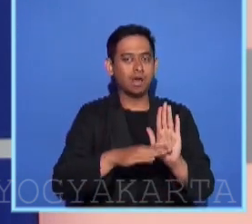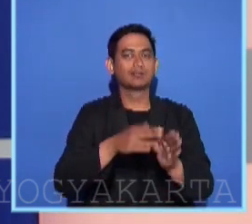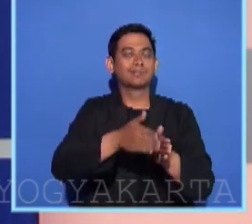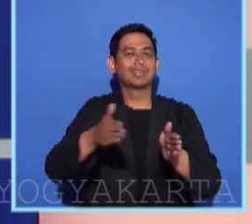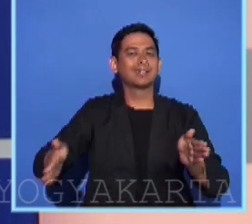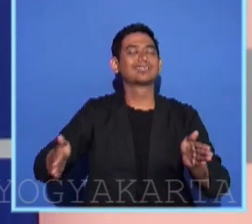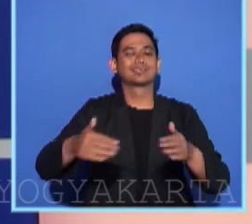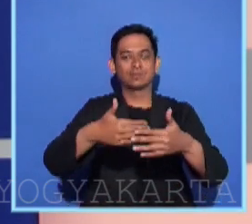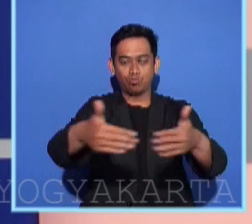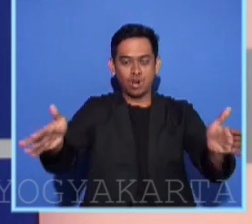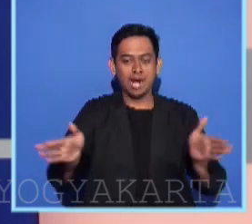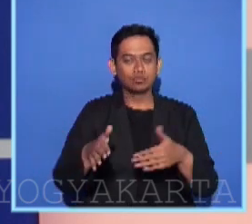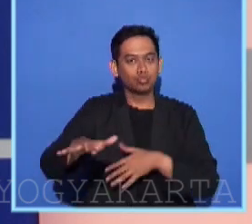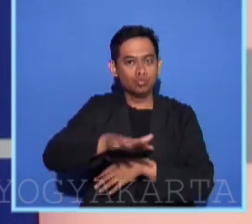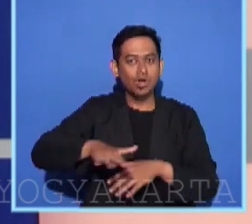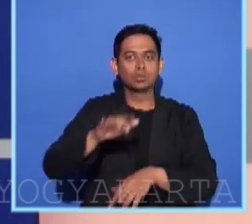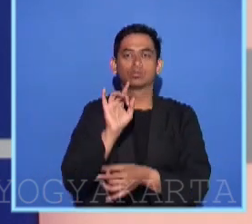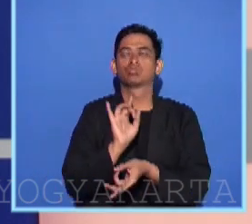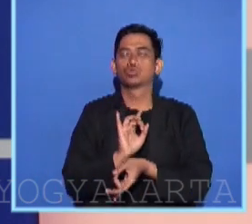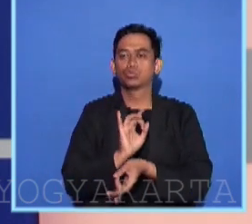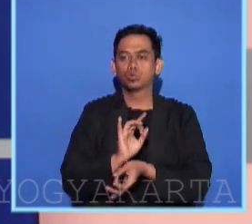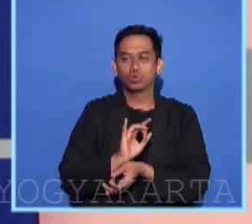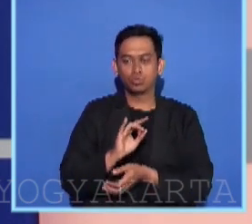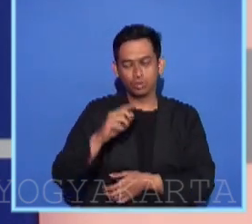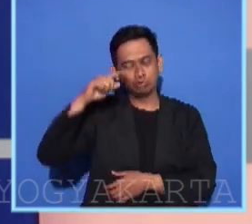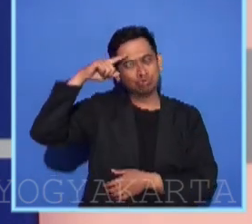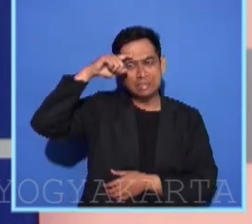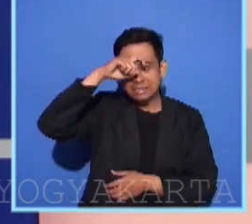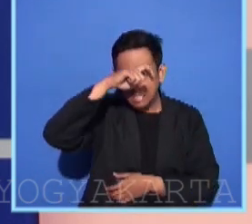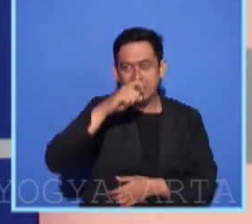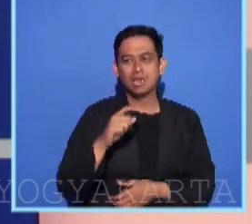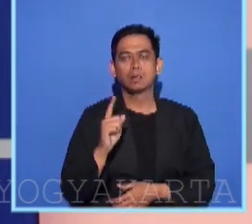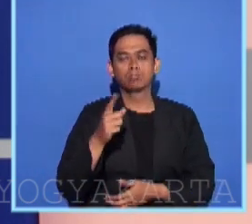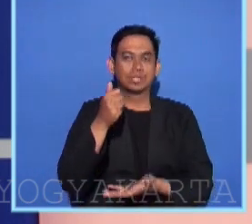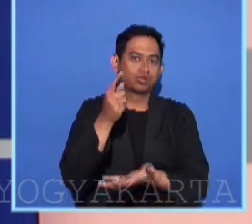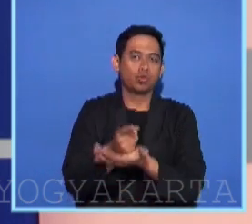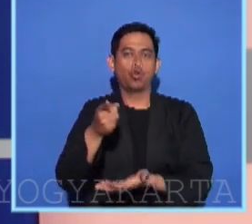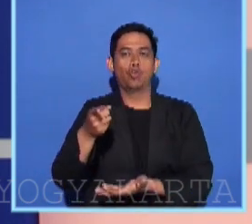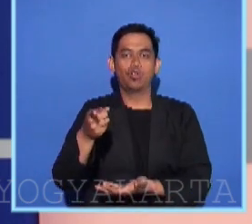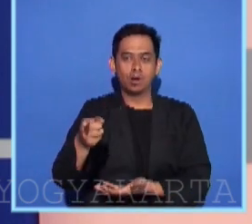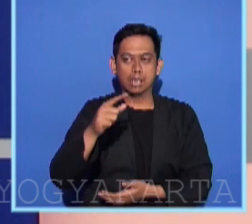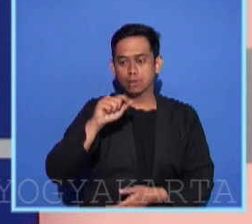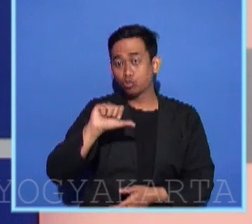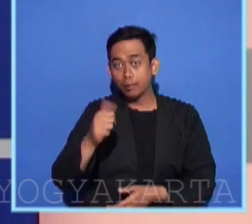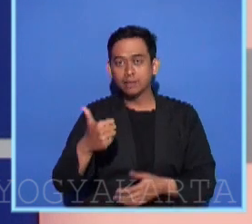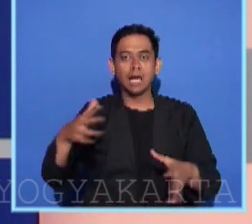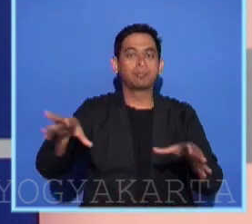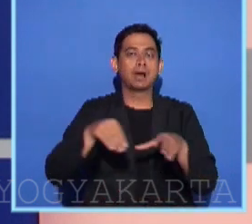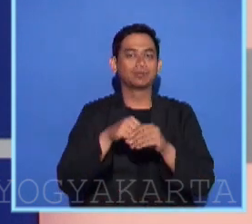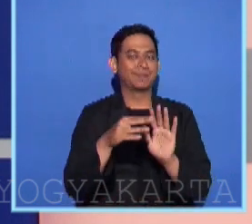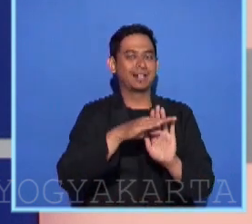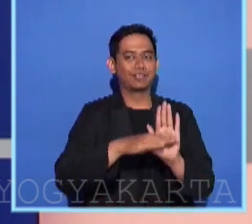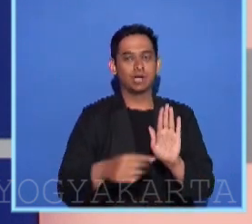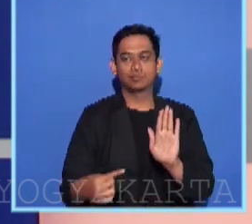di kantor Kecamatan Borobudur. Warga menuntut kepada pemerintah agar dilibatkan dalam penyusunan Raperpres karena Candi Borobudur